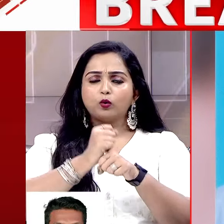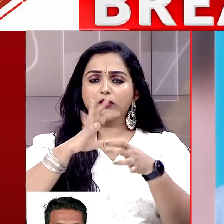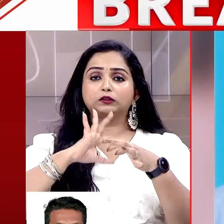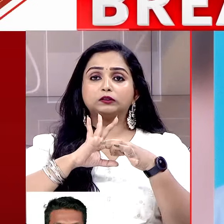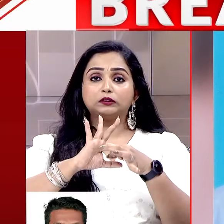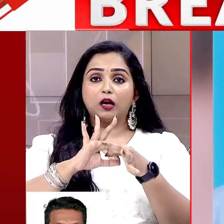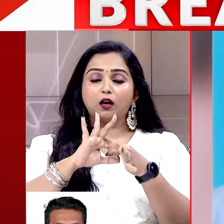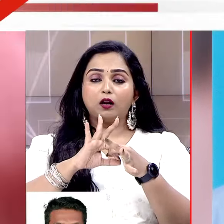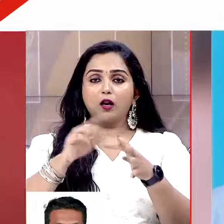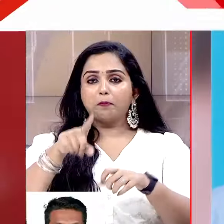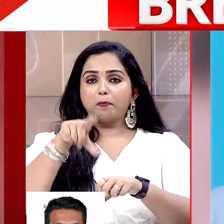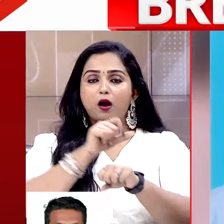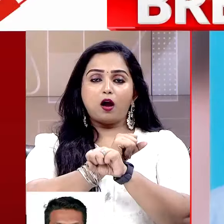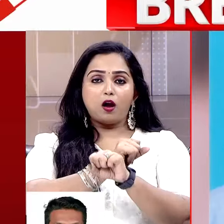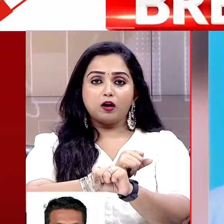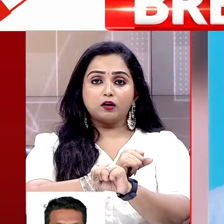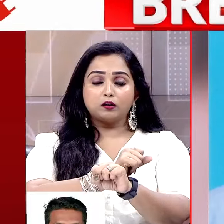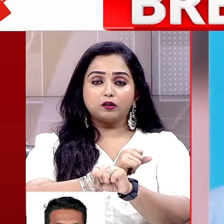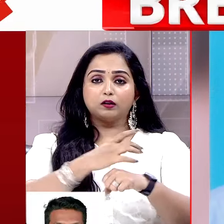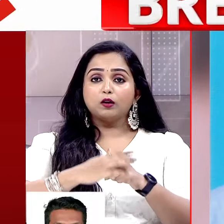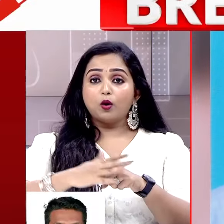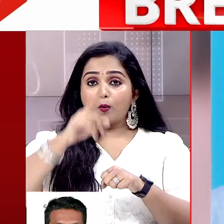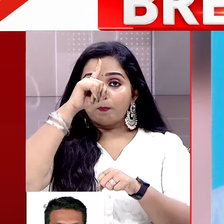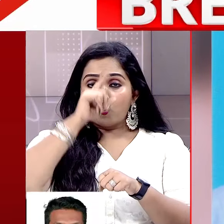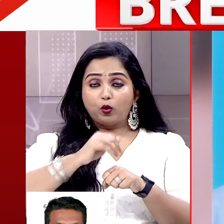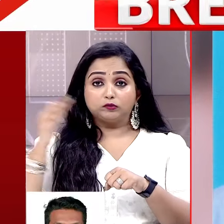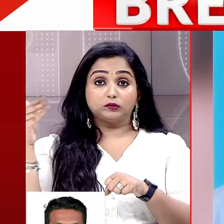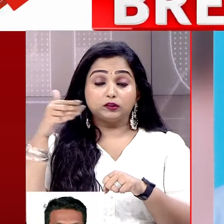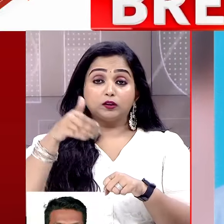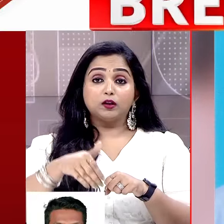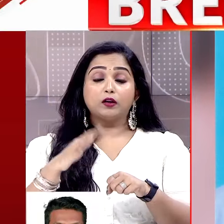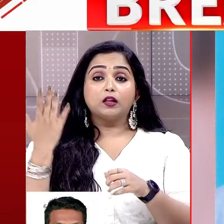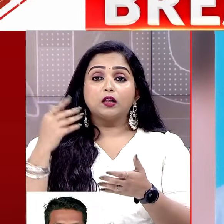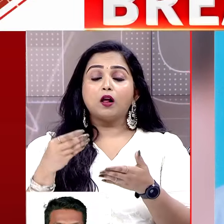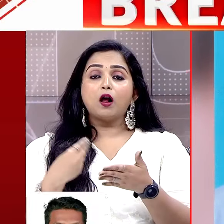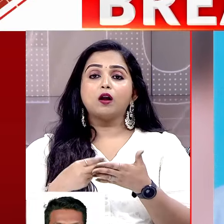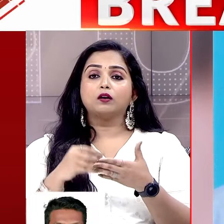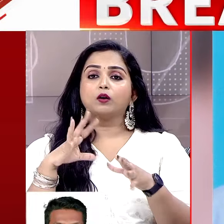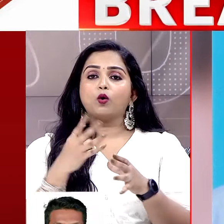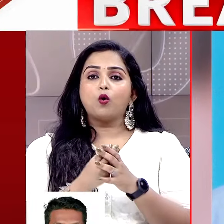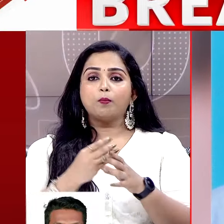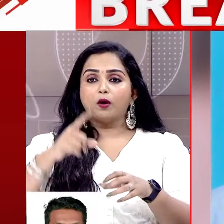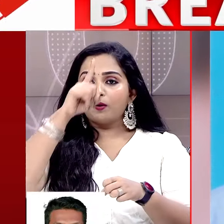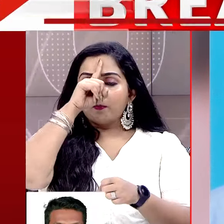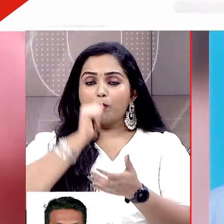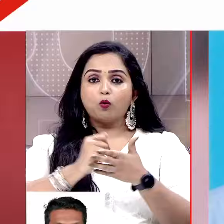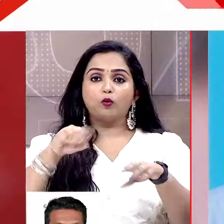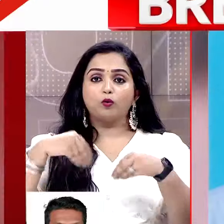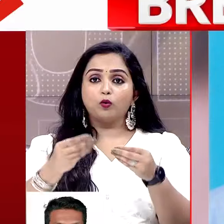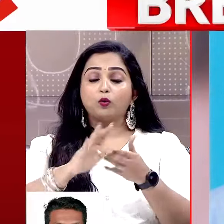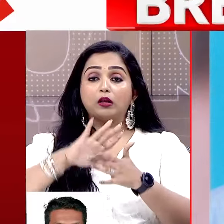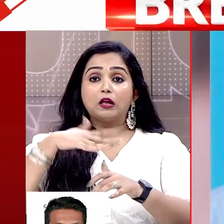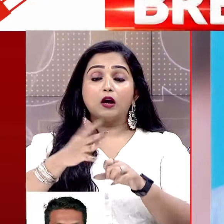ഇദ്ദേഹത്തെ കസ്റ്റഡിയിൽ എടുത്തത്. അതായത് ഹൈദരാബാദിൽ നിന്ന് പോലീസ് വന്നു, ഇദ്ദേഹത്തിന്റെ മേൽവിലാസമടക്കം കൊടുവള്ളി പോലീസിൽ നൽകി, കൊടുവള്ളി പോലീസിന്റെ സഹായത്തോടു